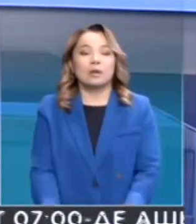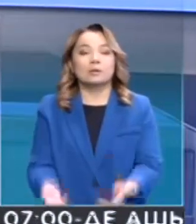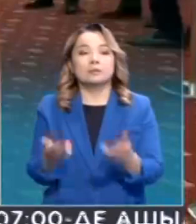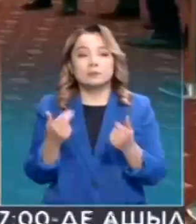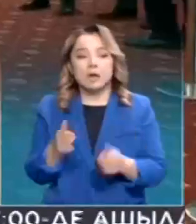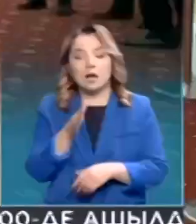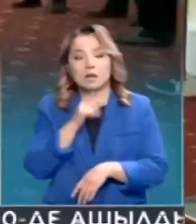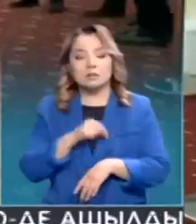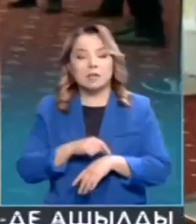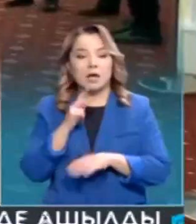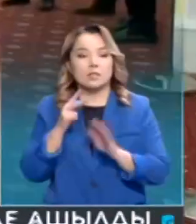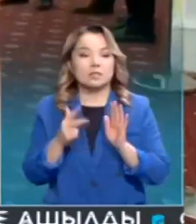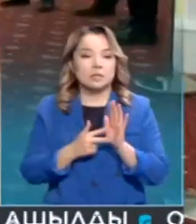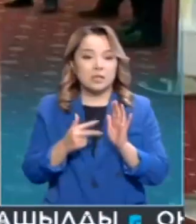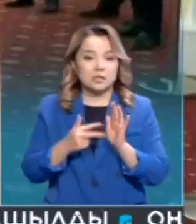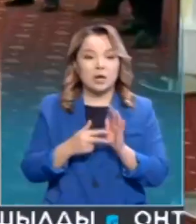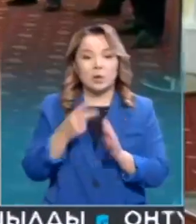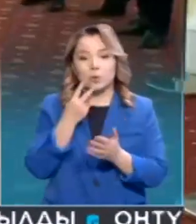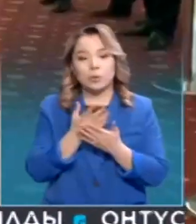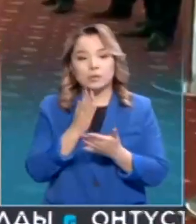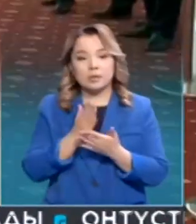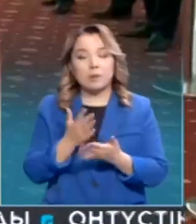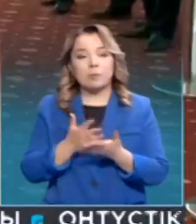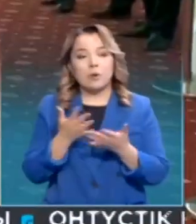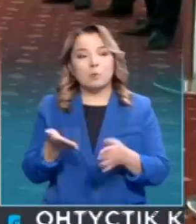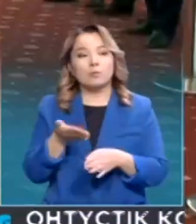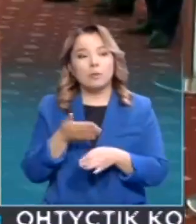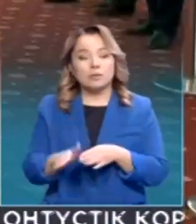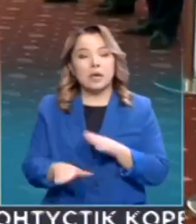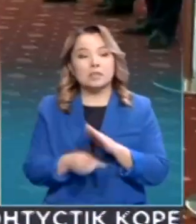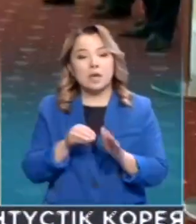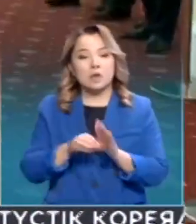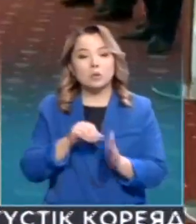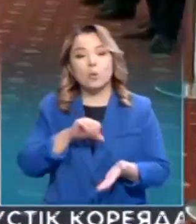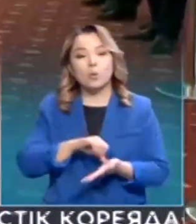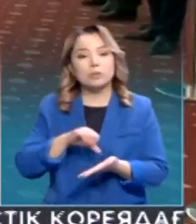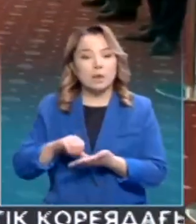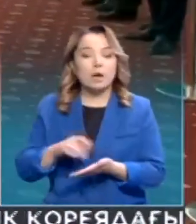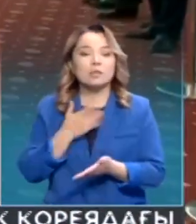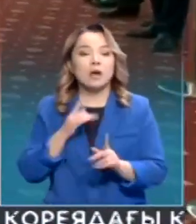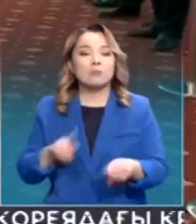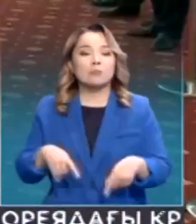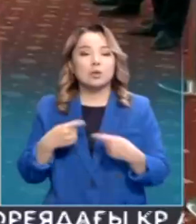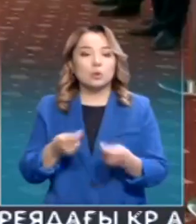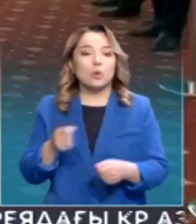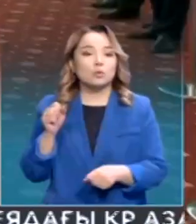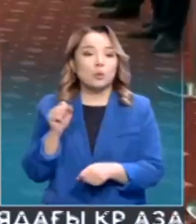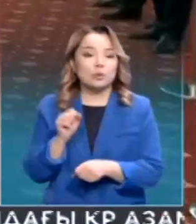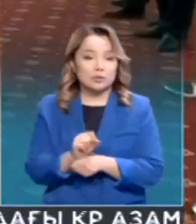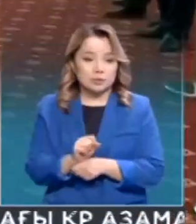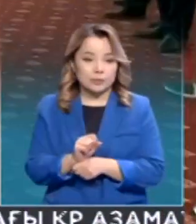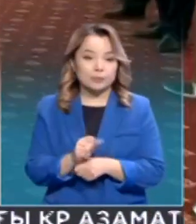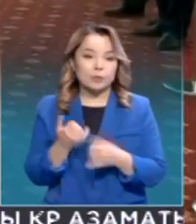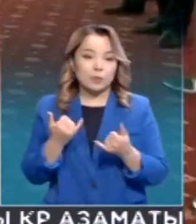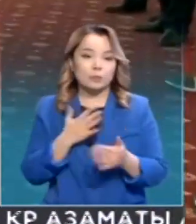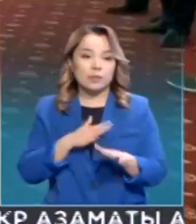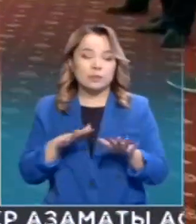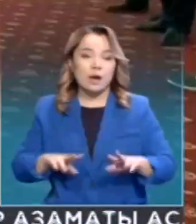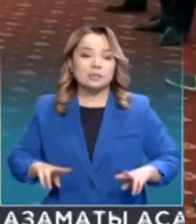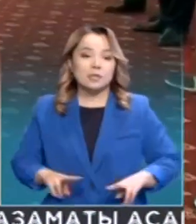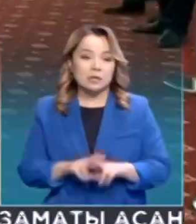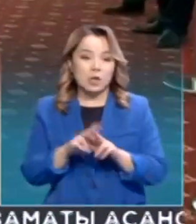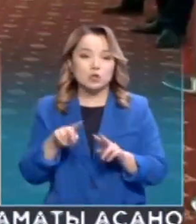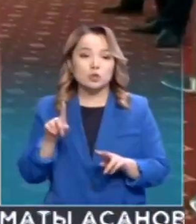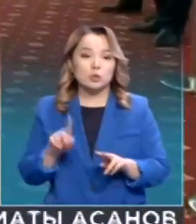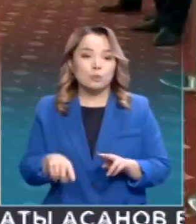Сағат тілі кешкі 8-ді көрсеткенде еліміздің басым бөлігіндегі сайлау учаскелерінде дауыс беру тоқтатылды. Біз тұрған Астанадағы